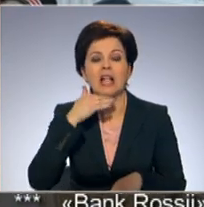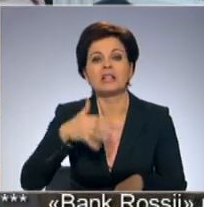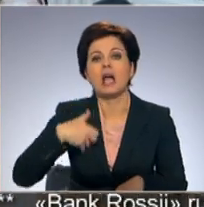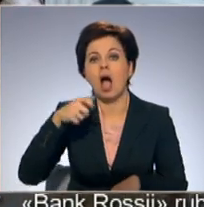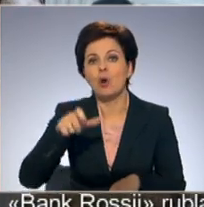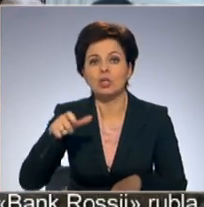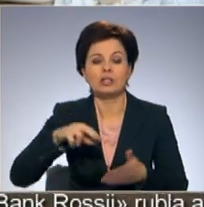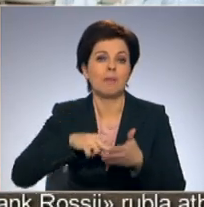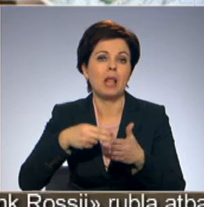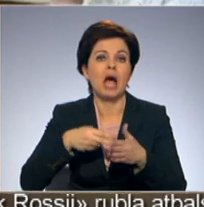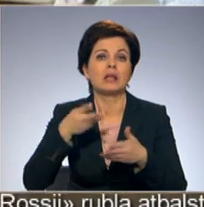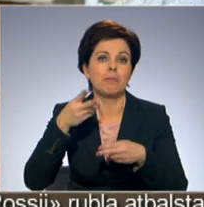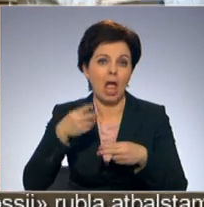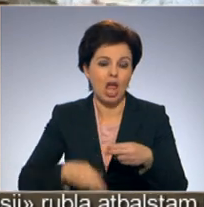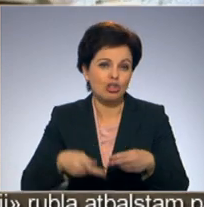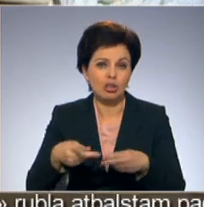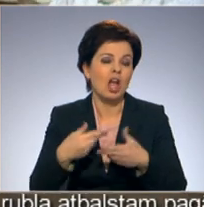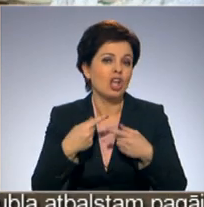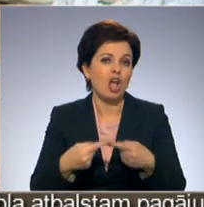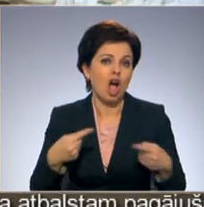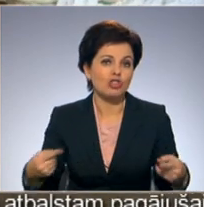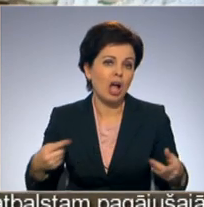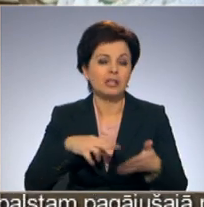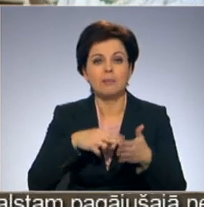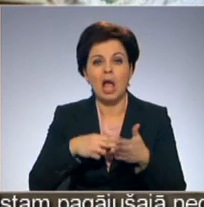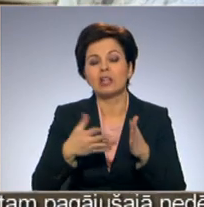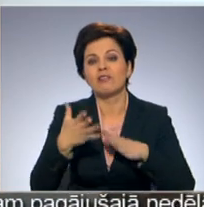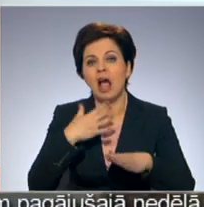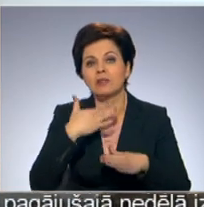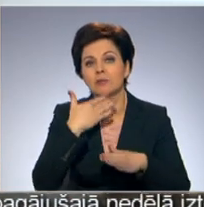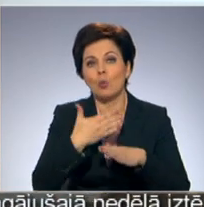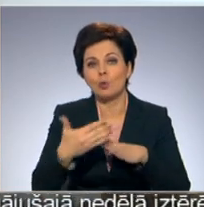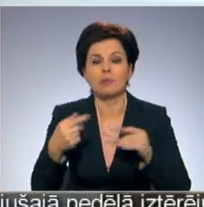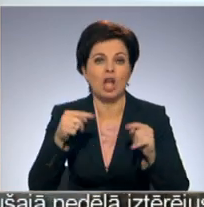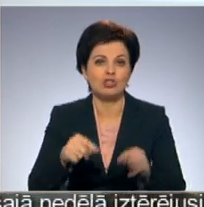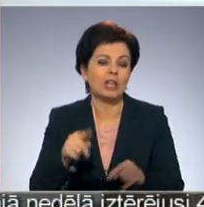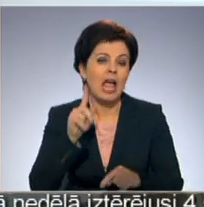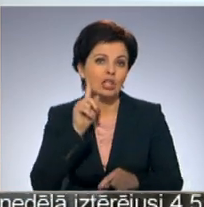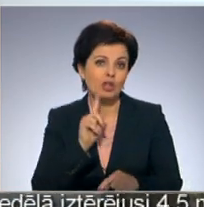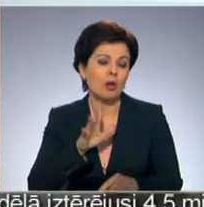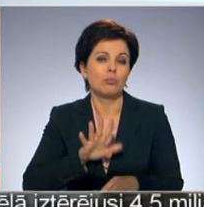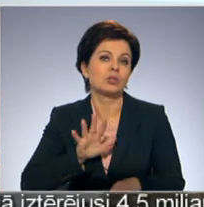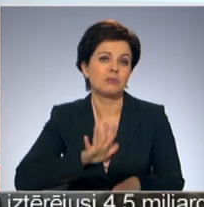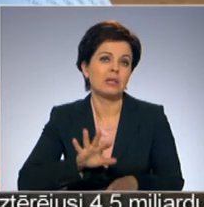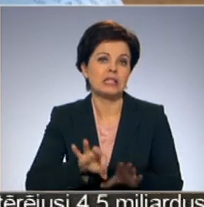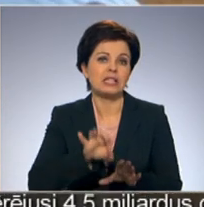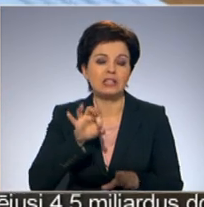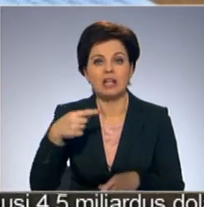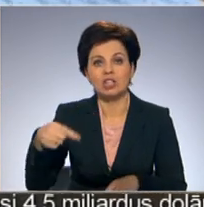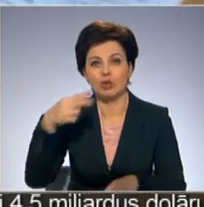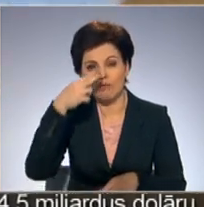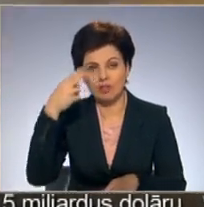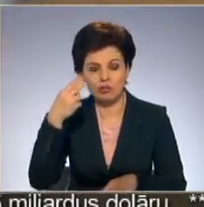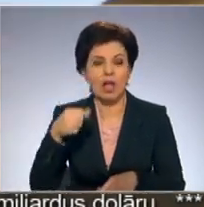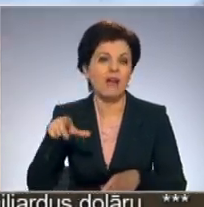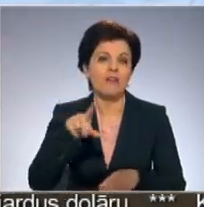plāni pēc pamatskolas beigšanas ir dažādi, tomēr lielākā daļa vēlētos mācīties tepat un justu diskomfortu, ja būtu spiest izvēlēties citu vidusskolu vairāk